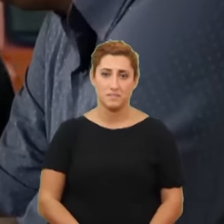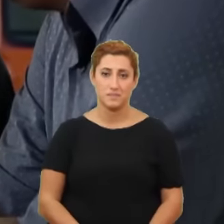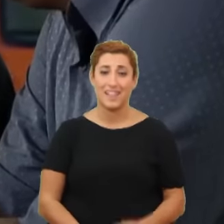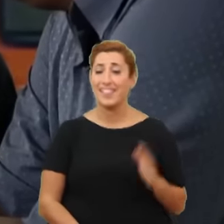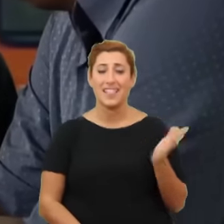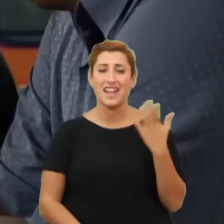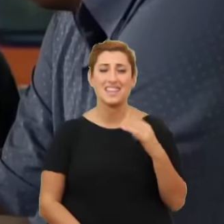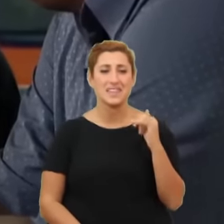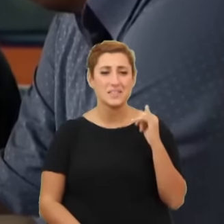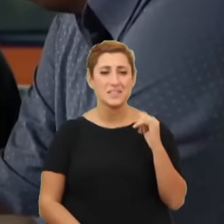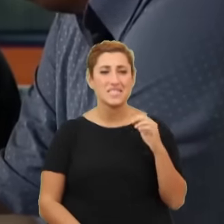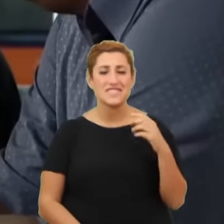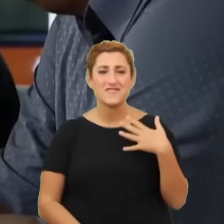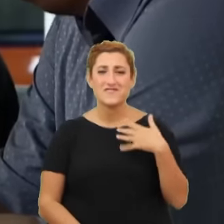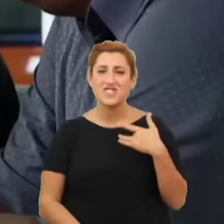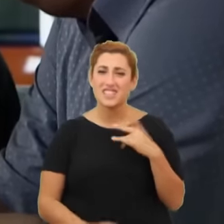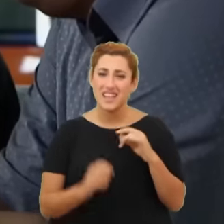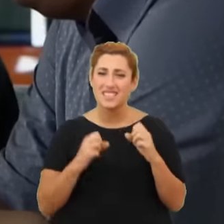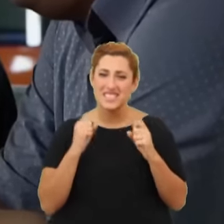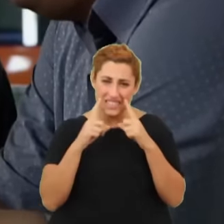Ne kadar gaddar.